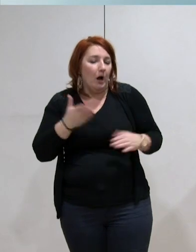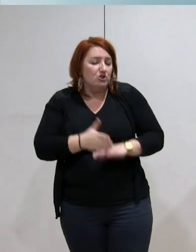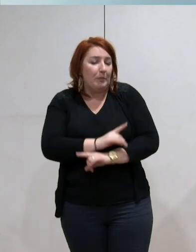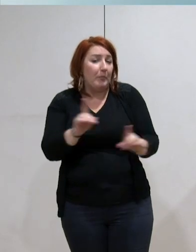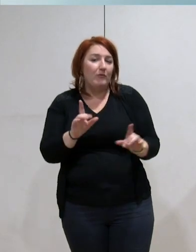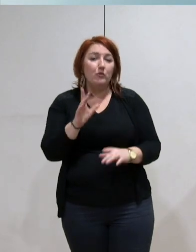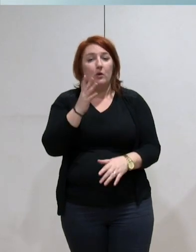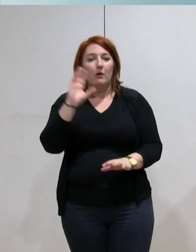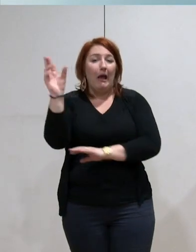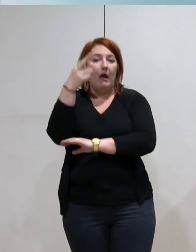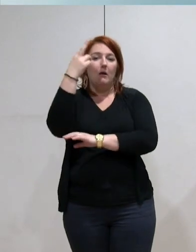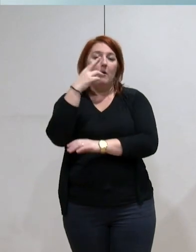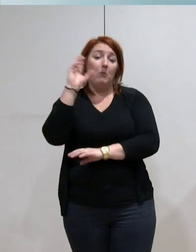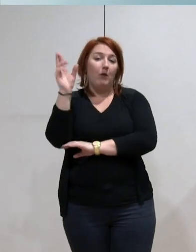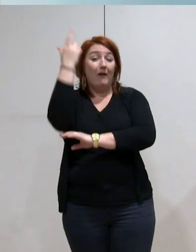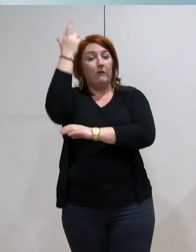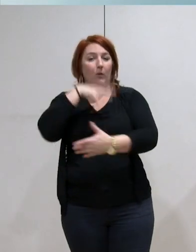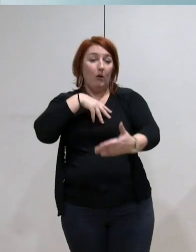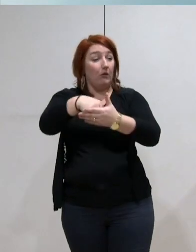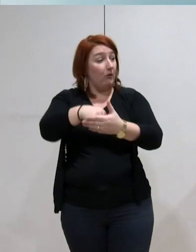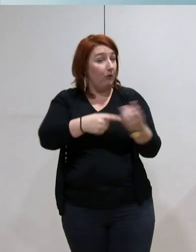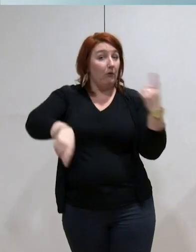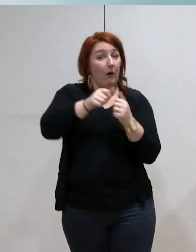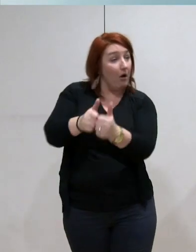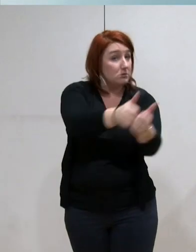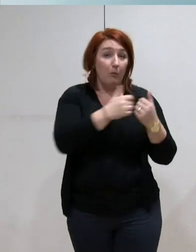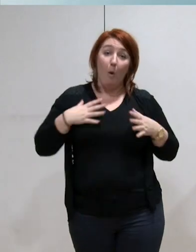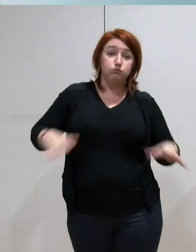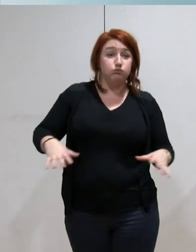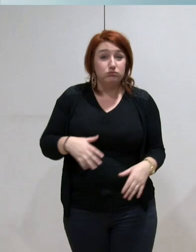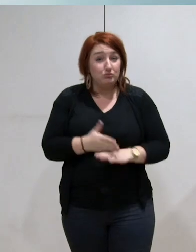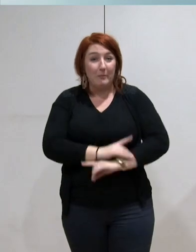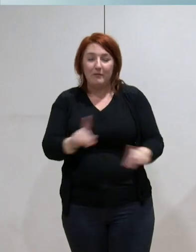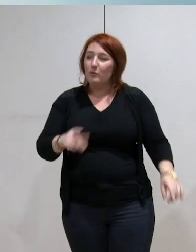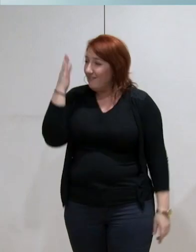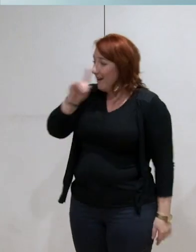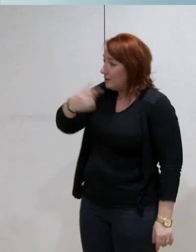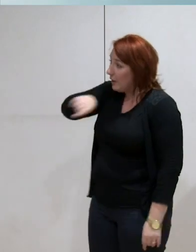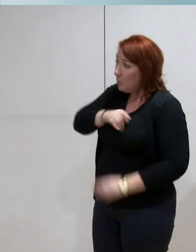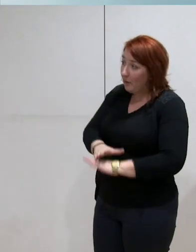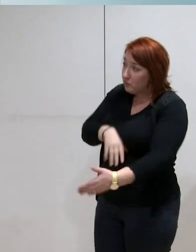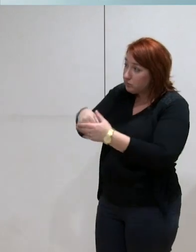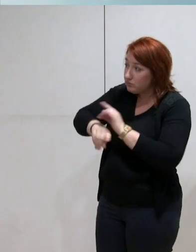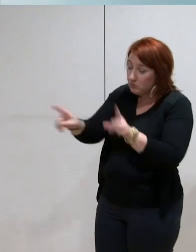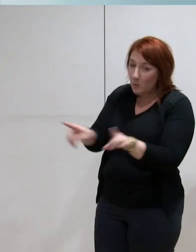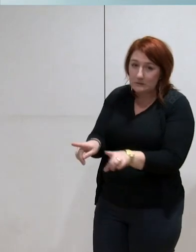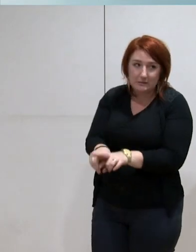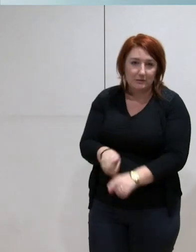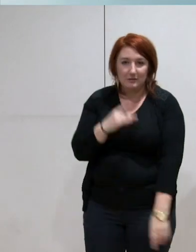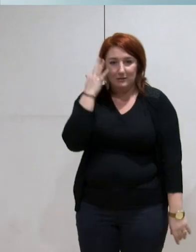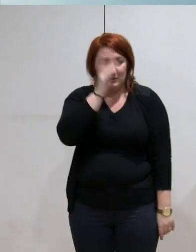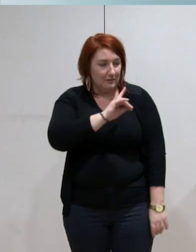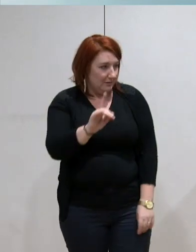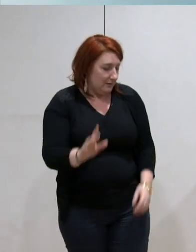fêter la nouvelle année avec vous mais toujours est-il quez n vous non plus tout va bien